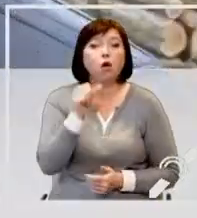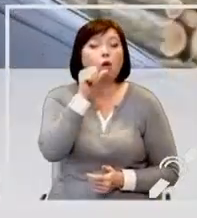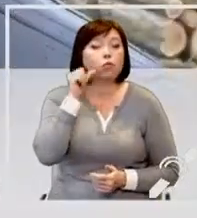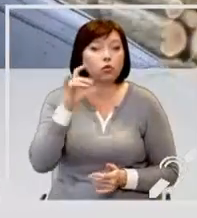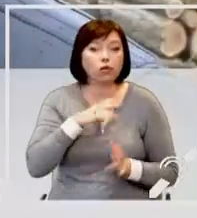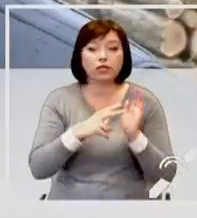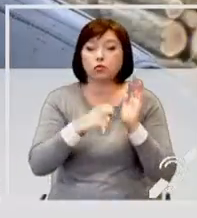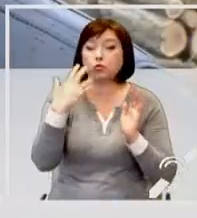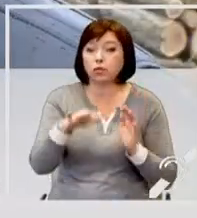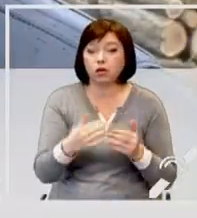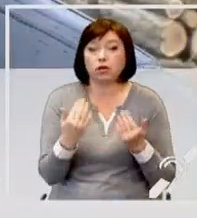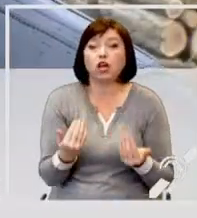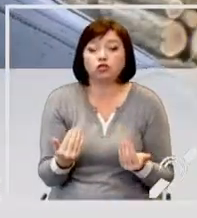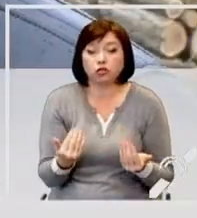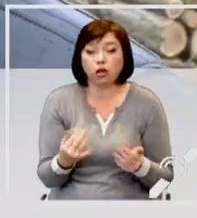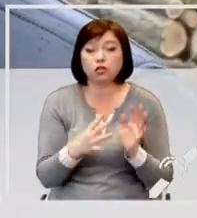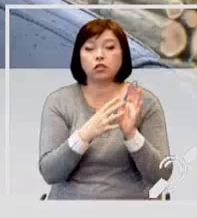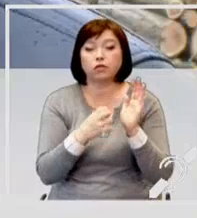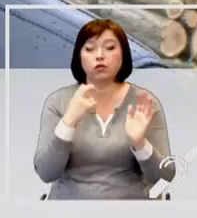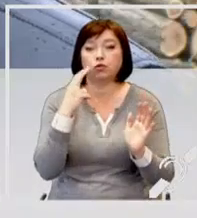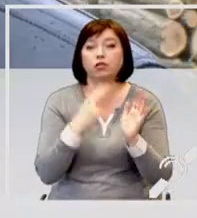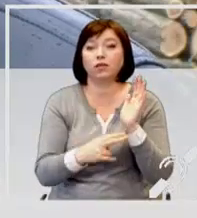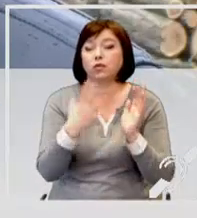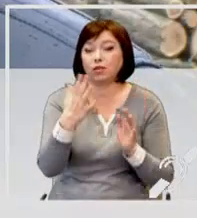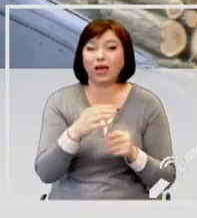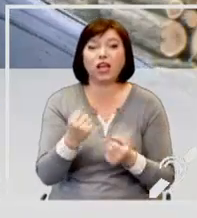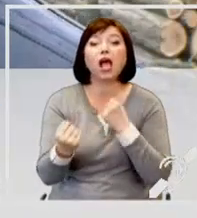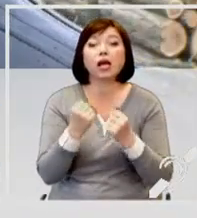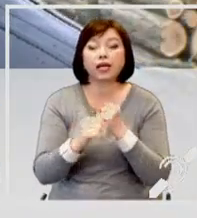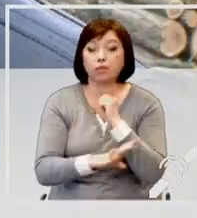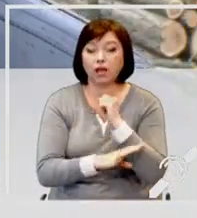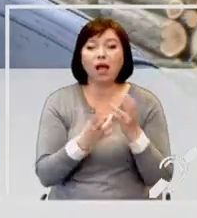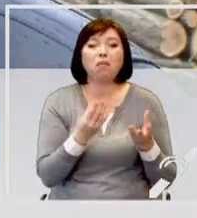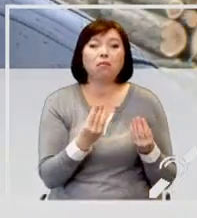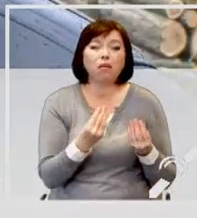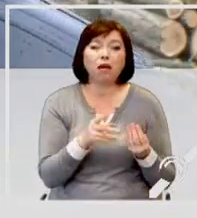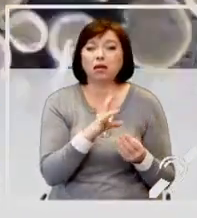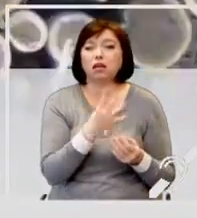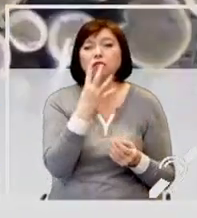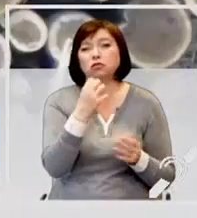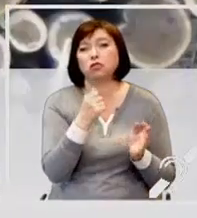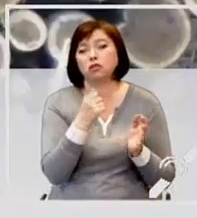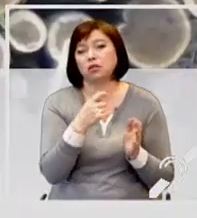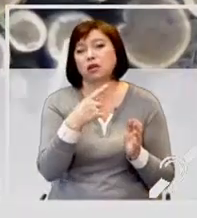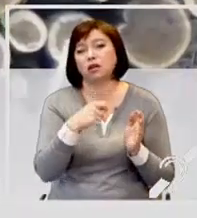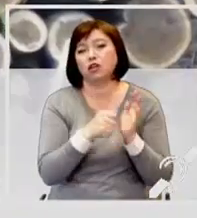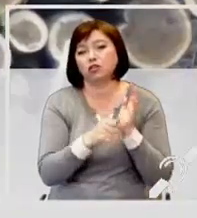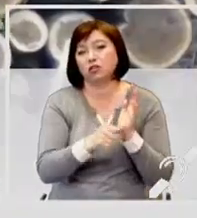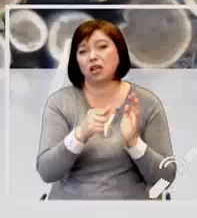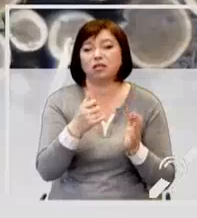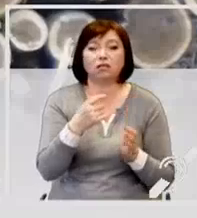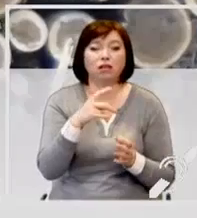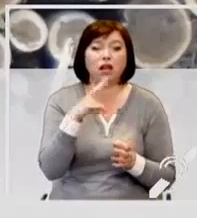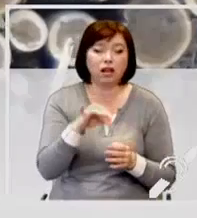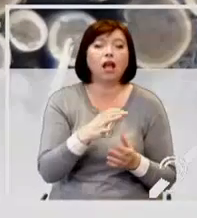era 750, acum la momentul de față e 975 speciile tari. Speciile moi sunt la 465 lemne. Avem